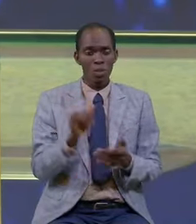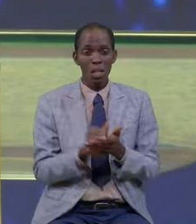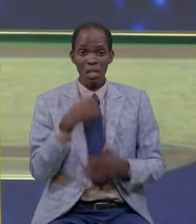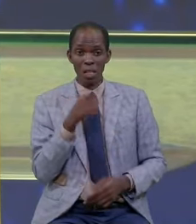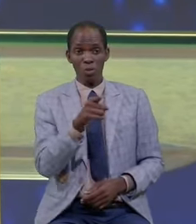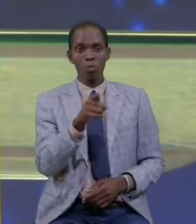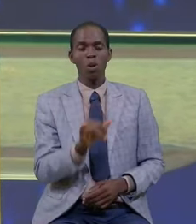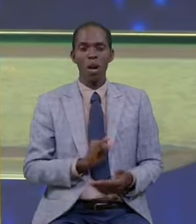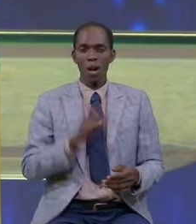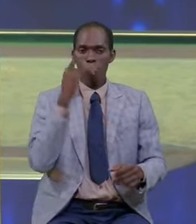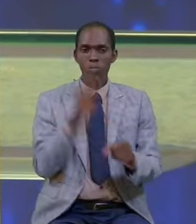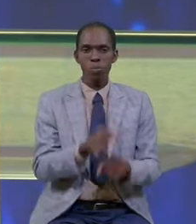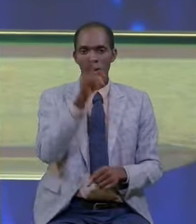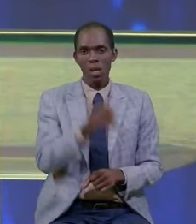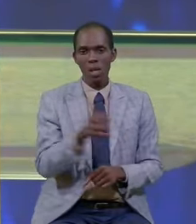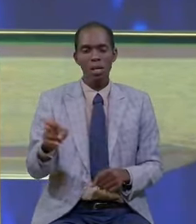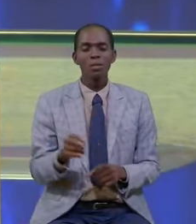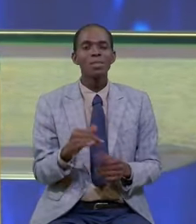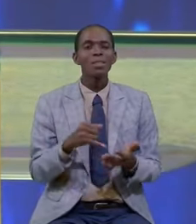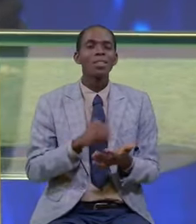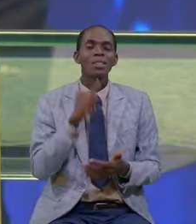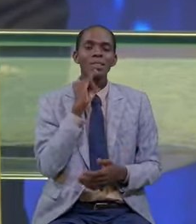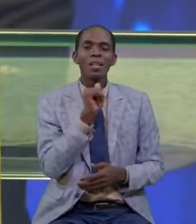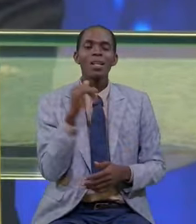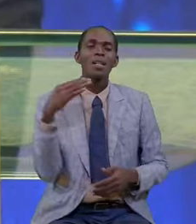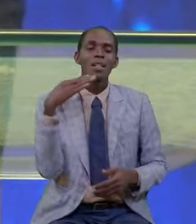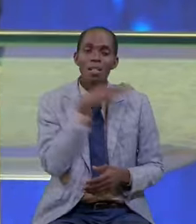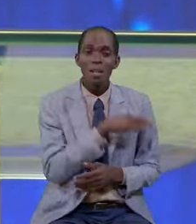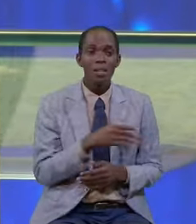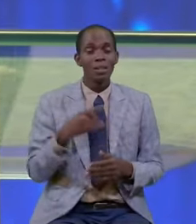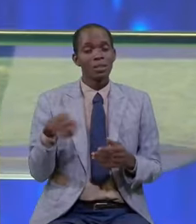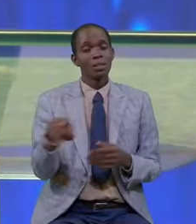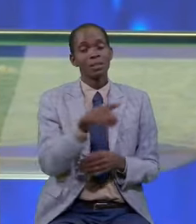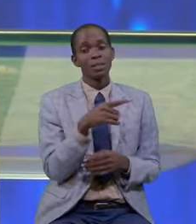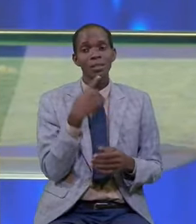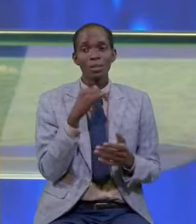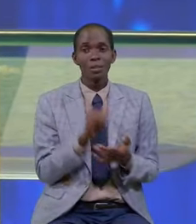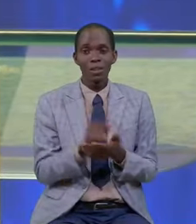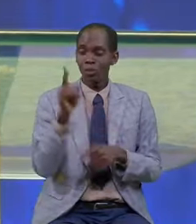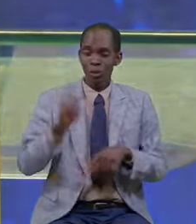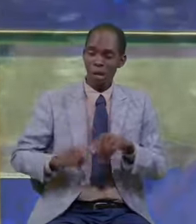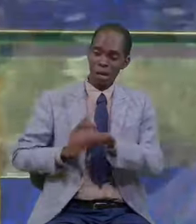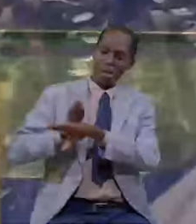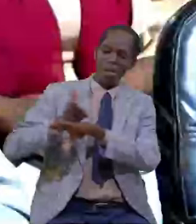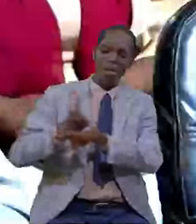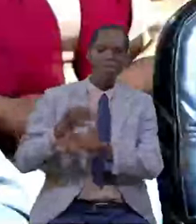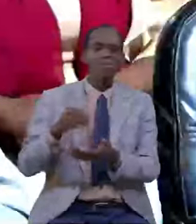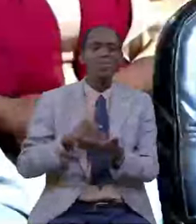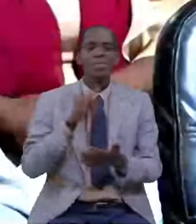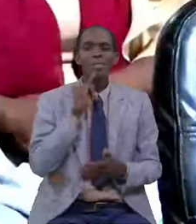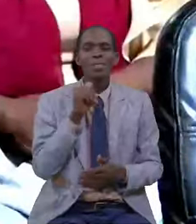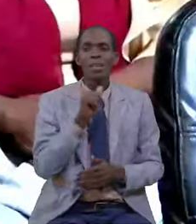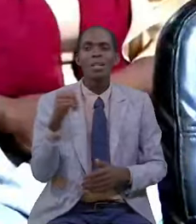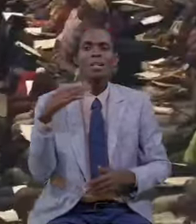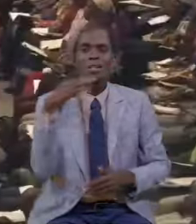vais t'éliminer, c'est un mensonge. Ils disent que tu ne vas pas passer à l'autre bord, c'est un mensonge.